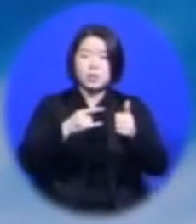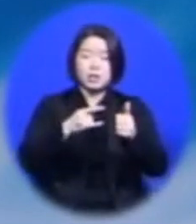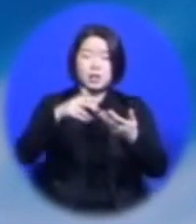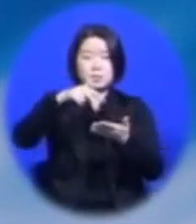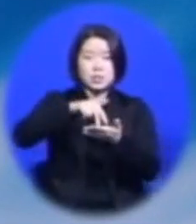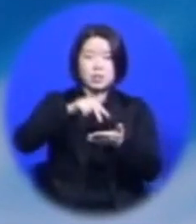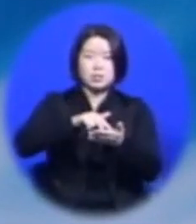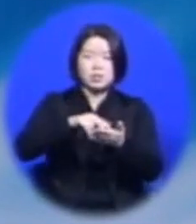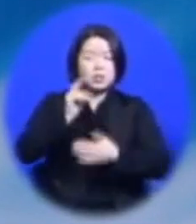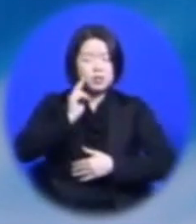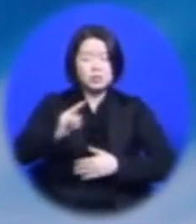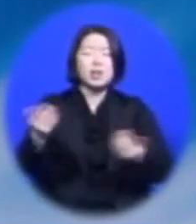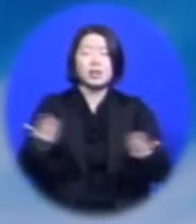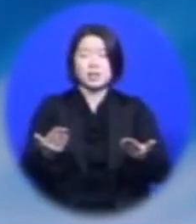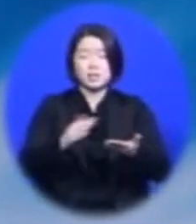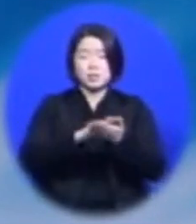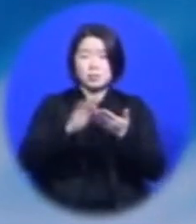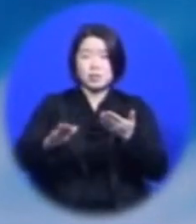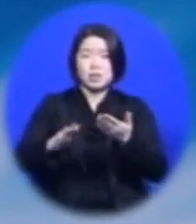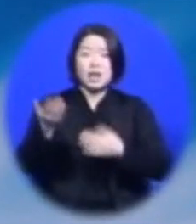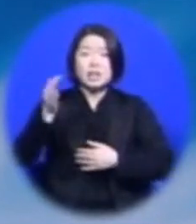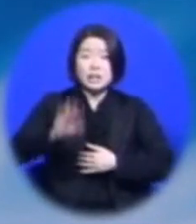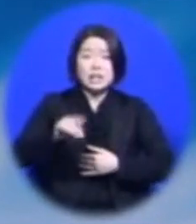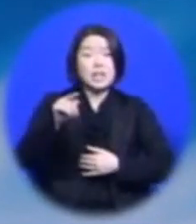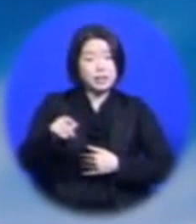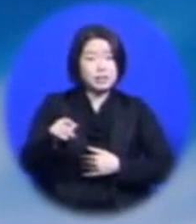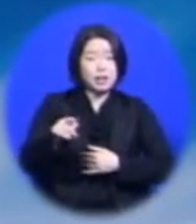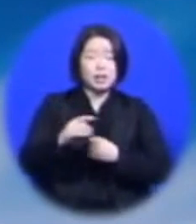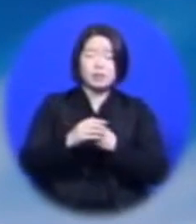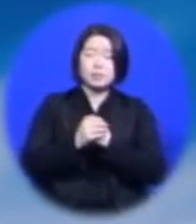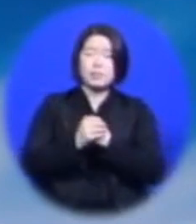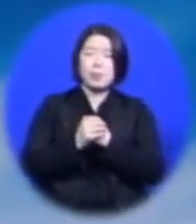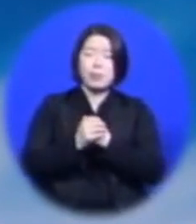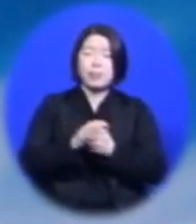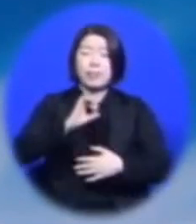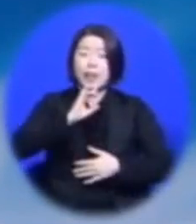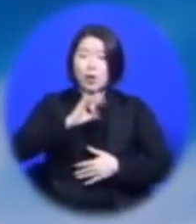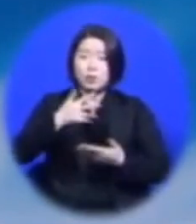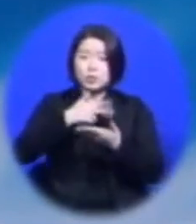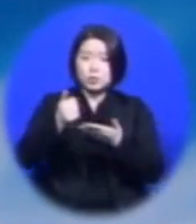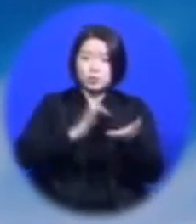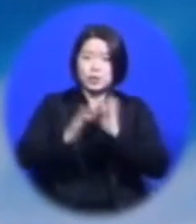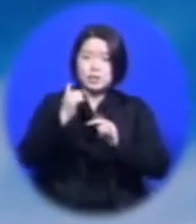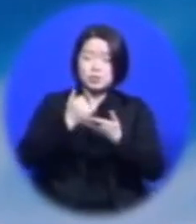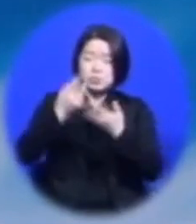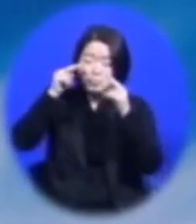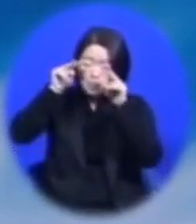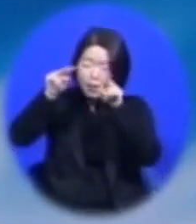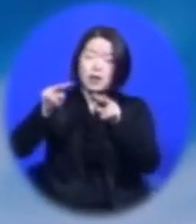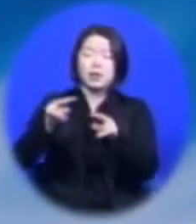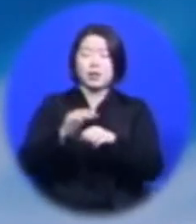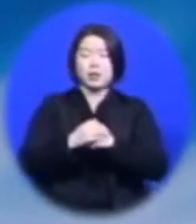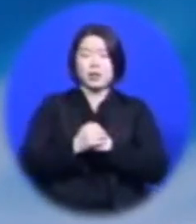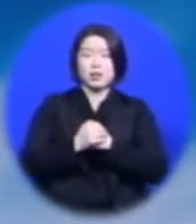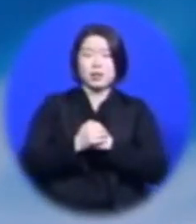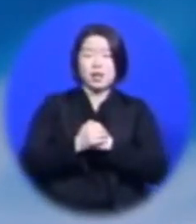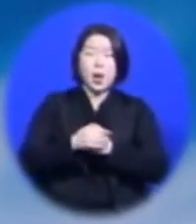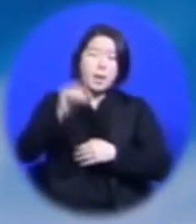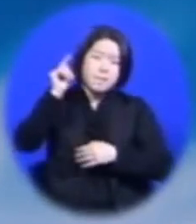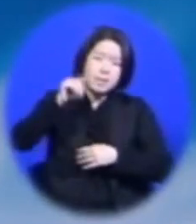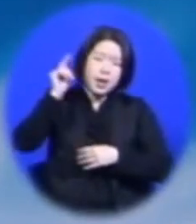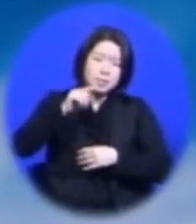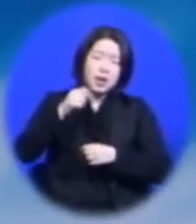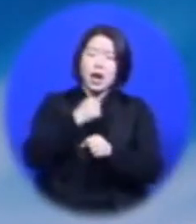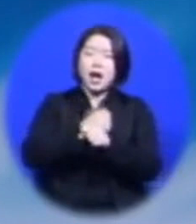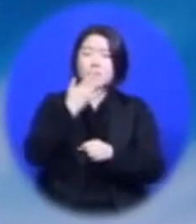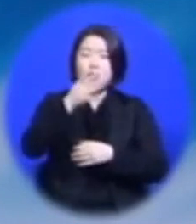끔찍한 일입니다. 그런데 그가 오직 주 예수님만 바라보았어요. 매일매일 그가